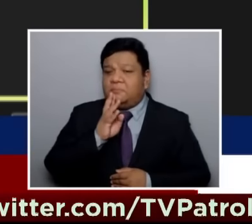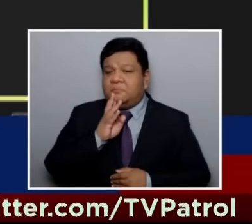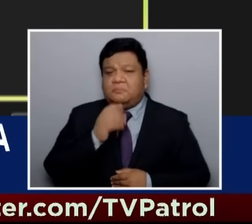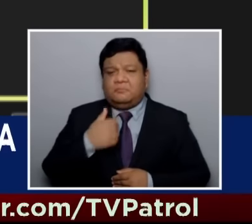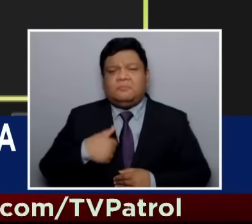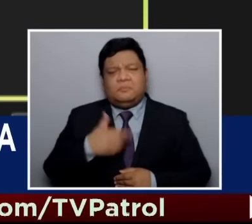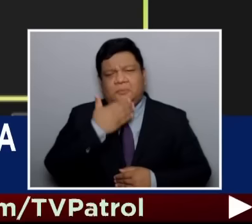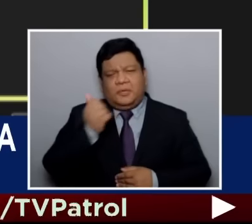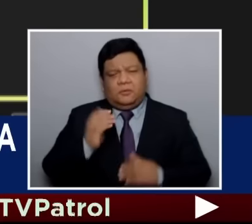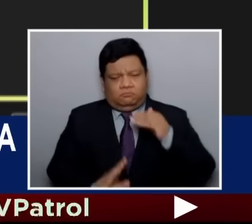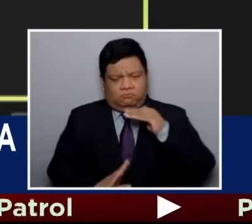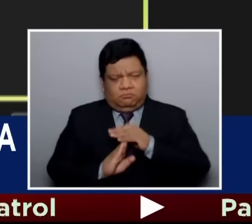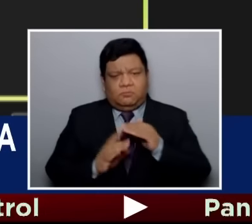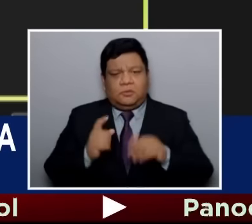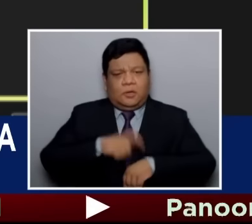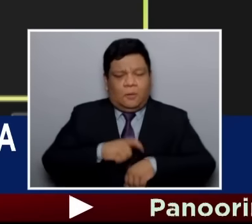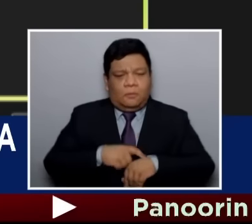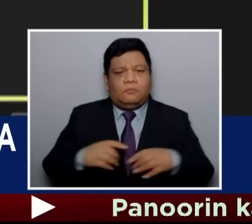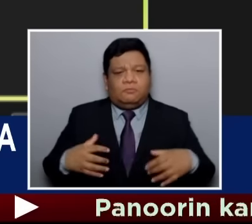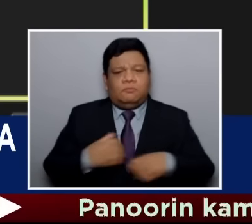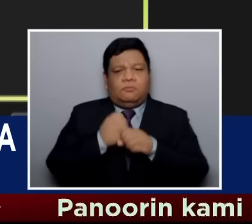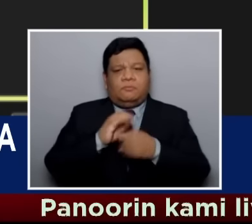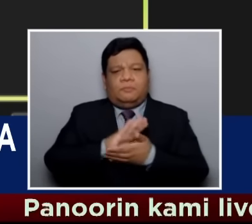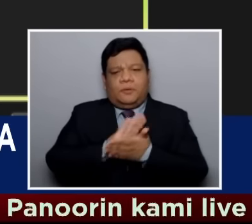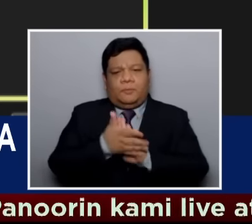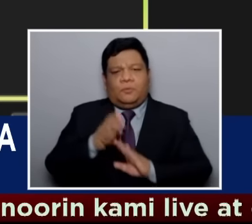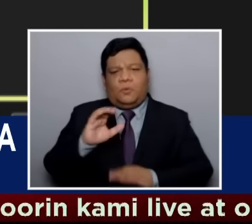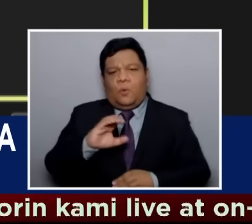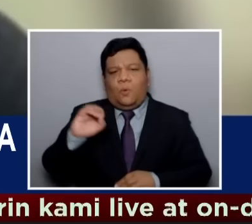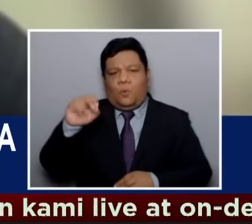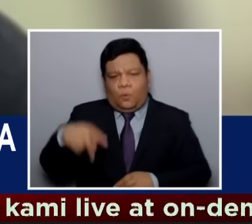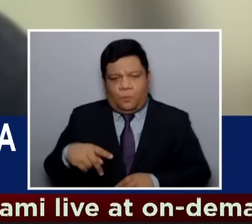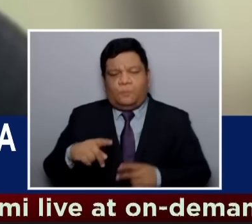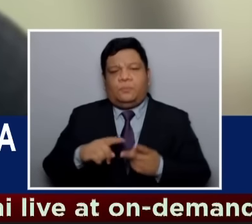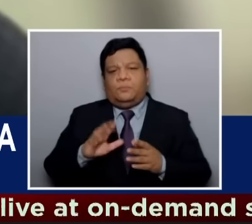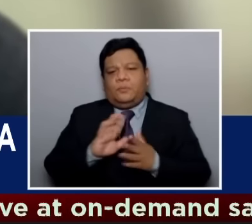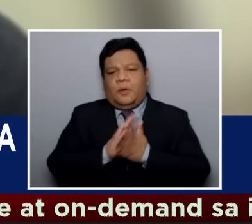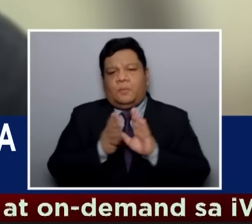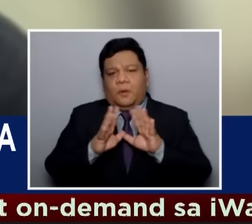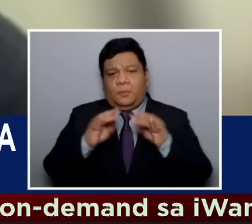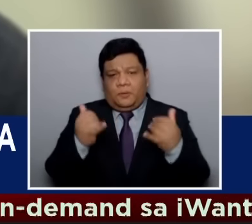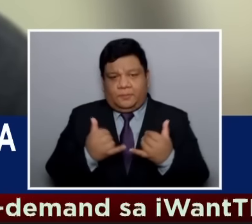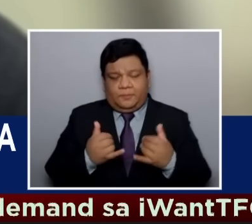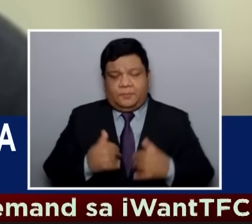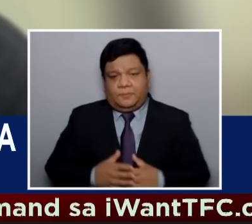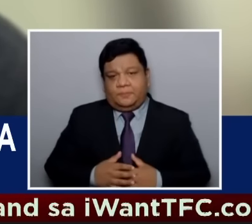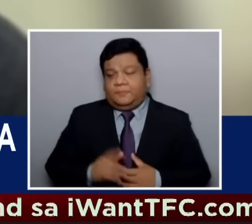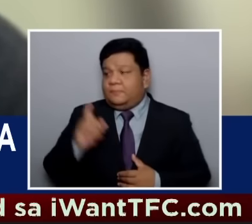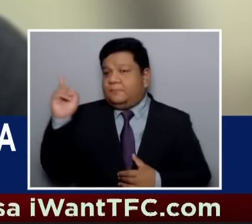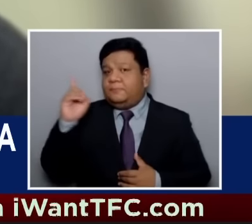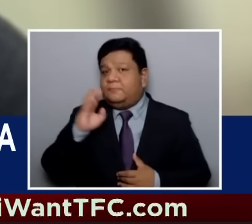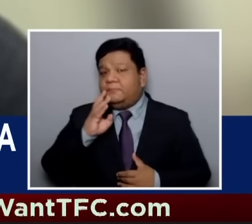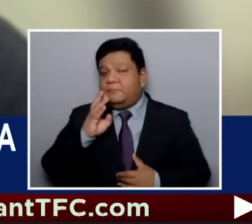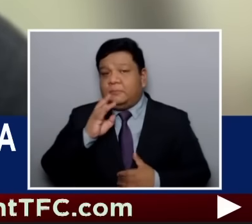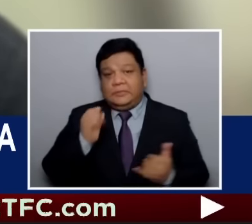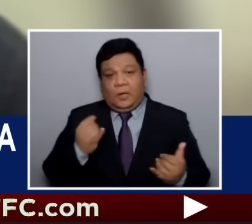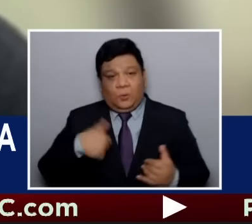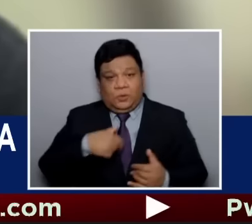to consolidate into a cooperative and a corporation. Ang nakikita po namin kasi yung